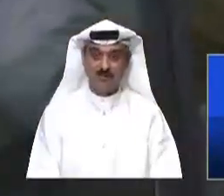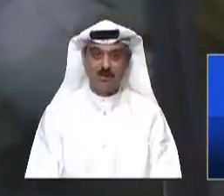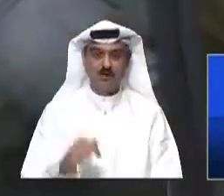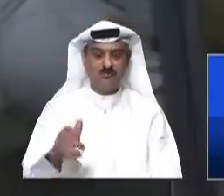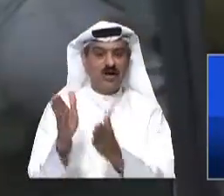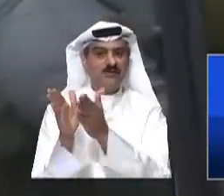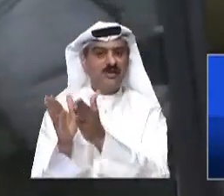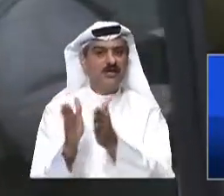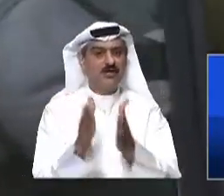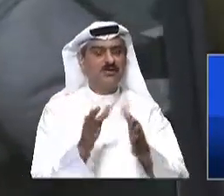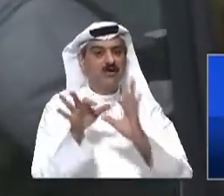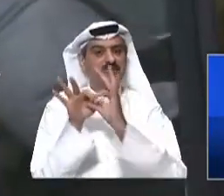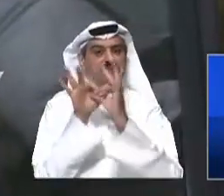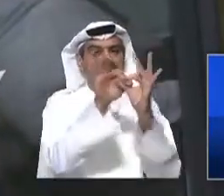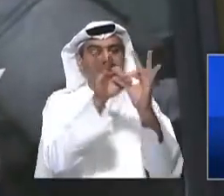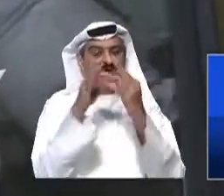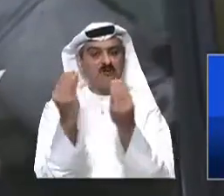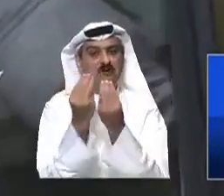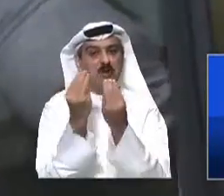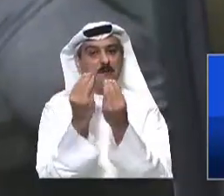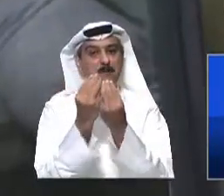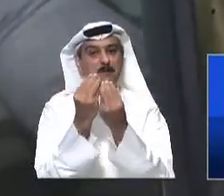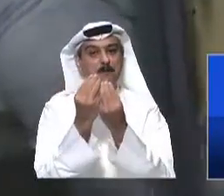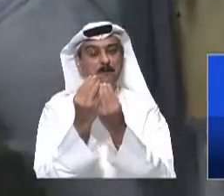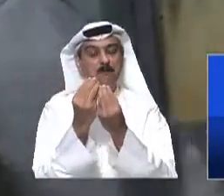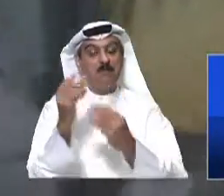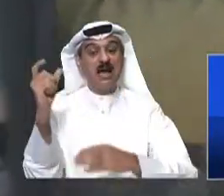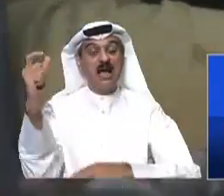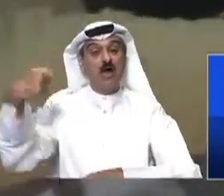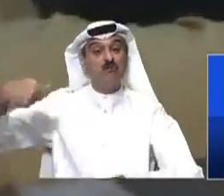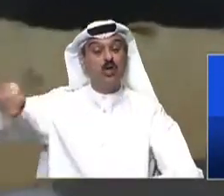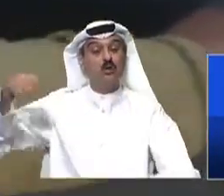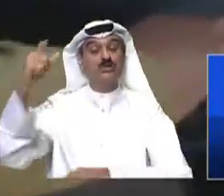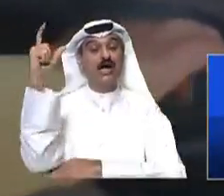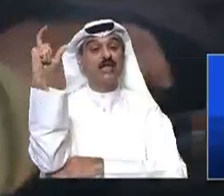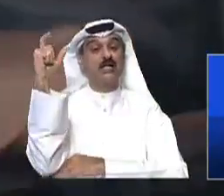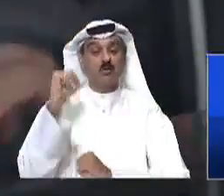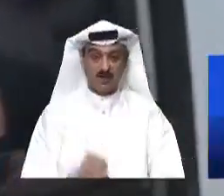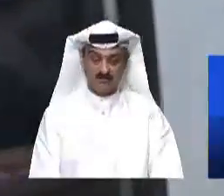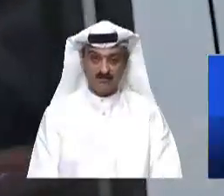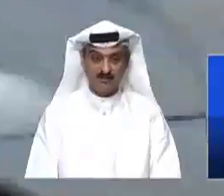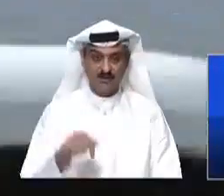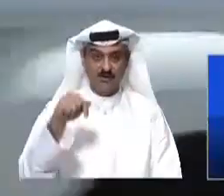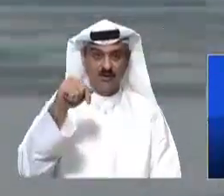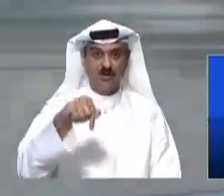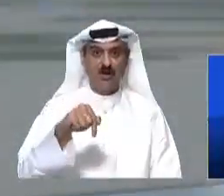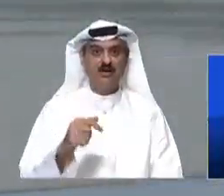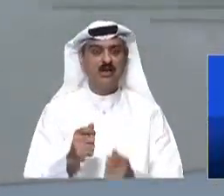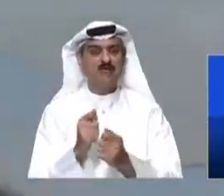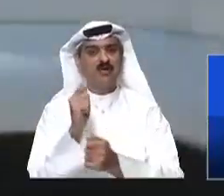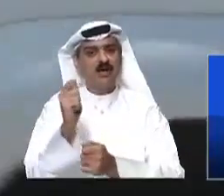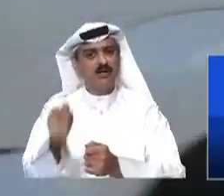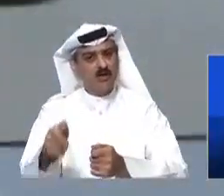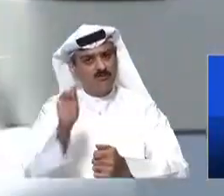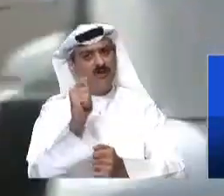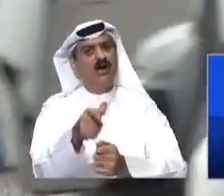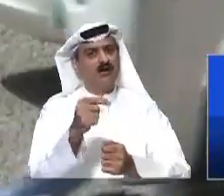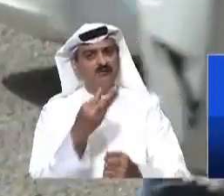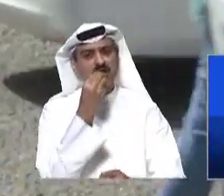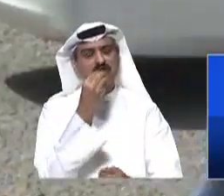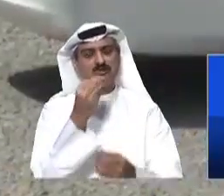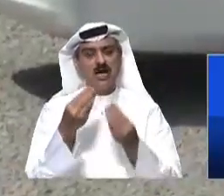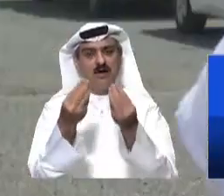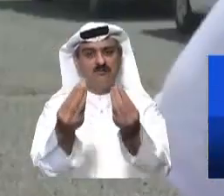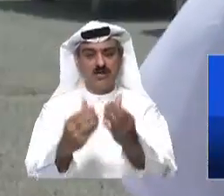تنظم بالتعاون مع الأمانة العامة للأوقاف تحت شعار مشروع عموم الطعام.